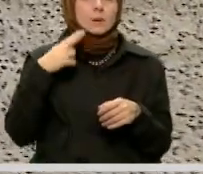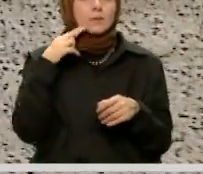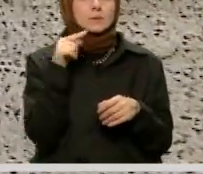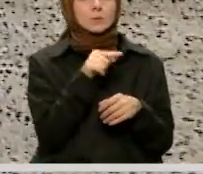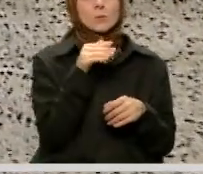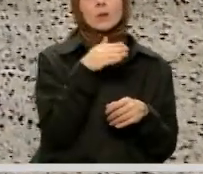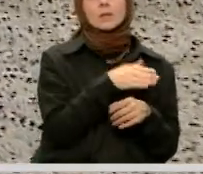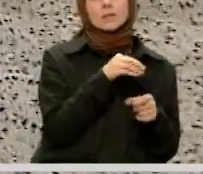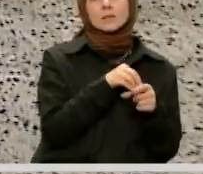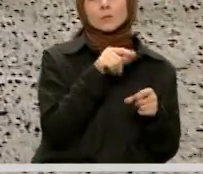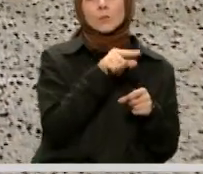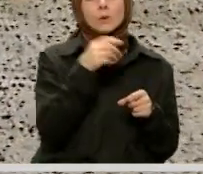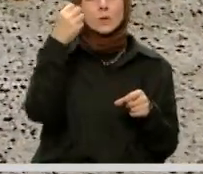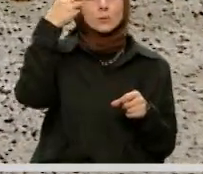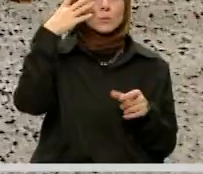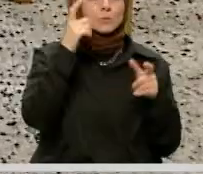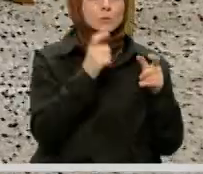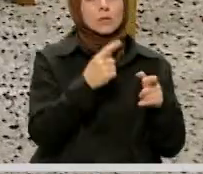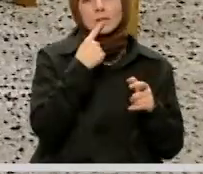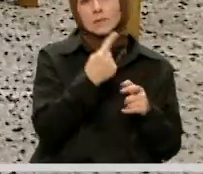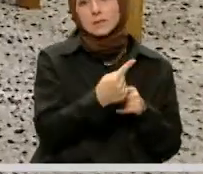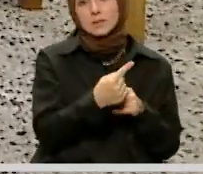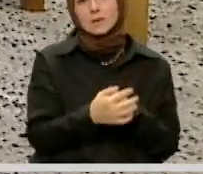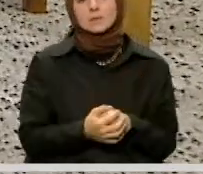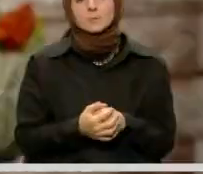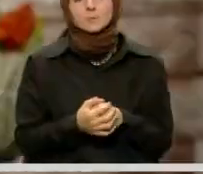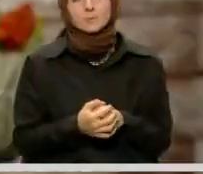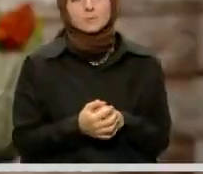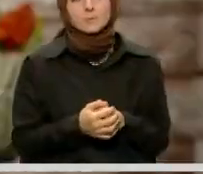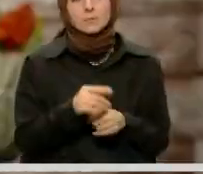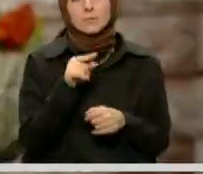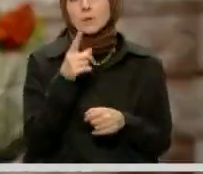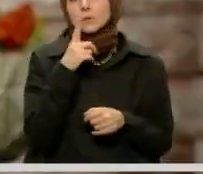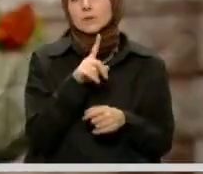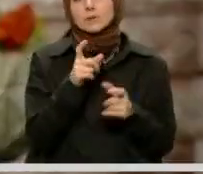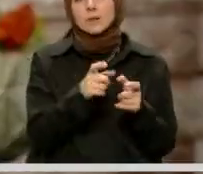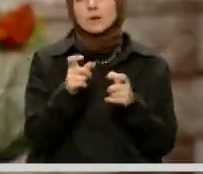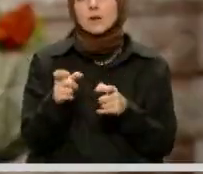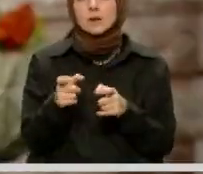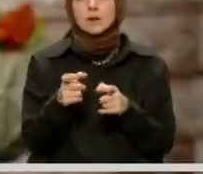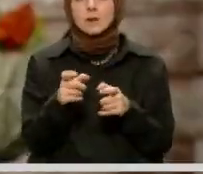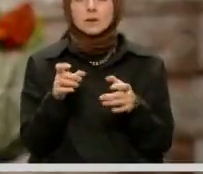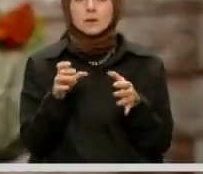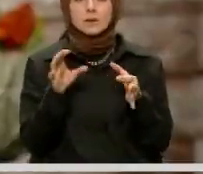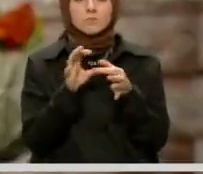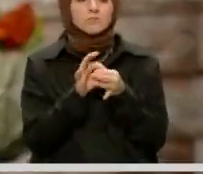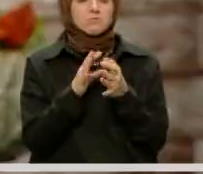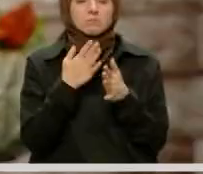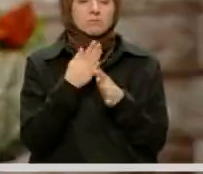kaynağı oraya geldi. O yüzden şeraful mekan bil mekin. Bu sadece mekanlarla alakalı değil, zamanlarla da